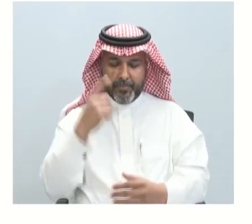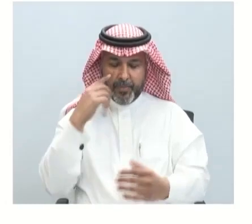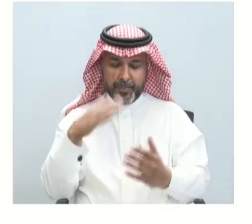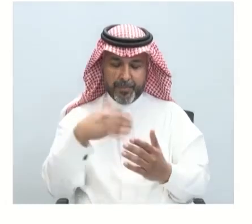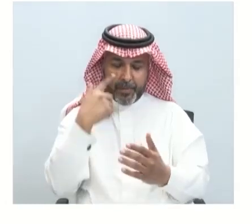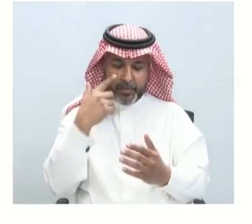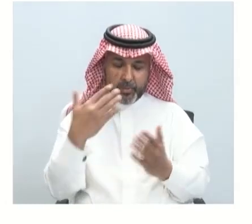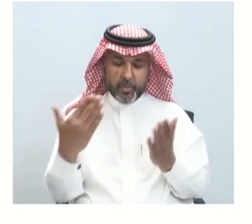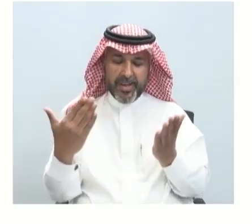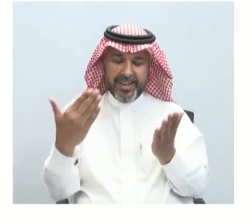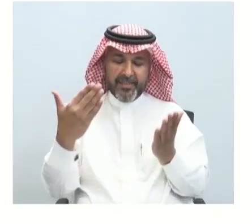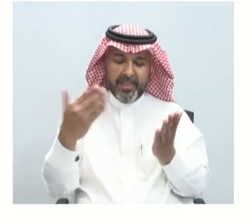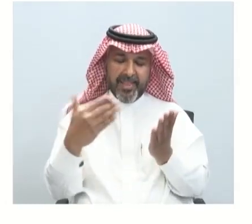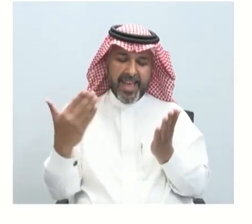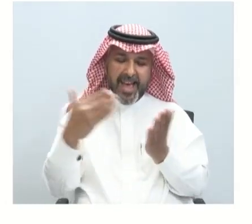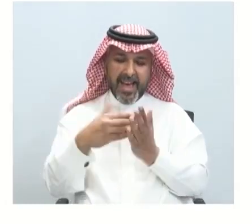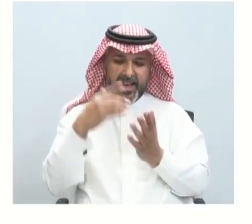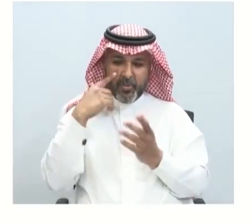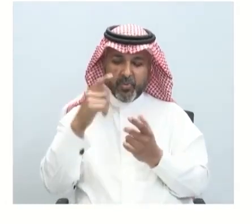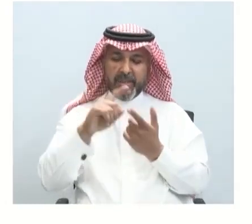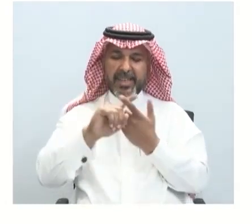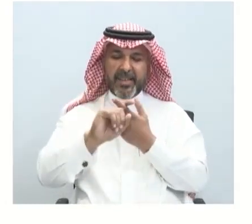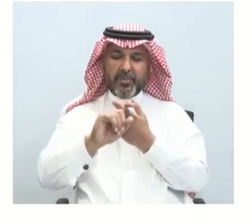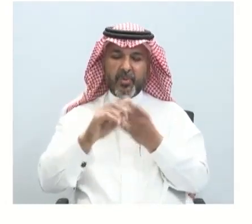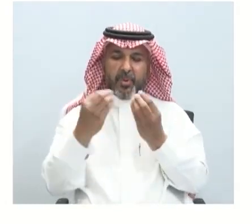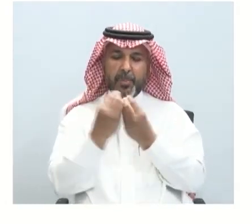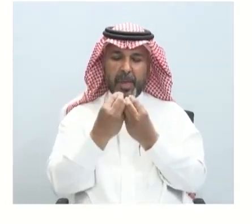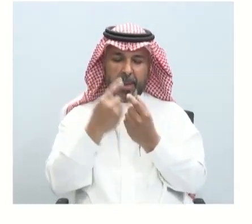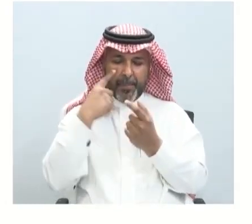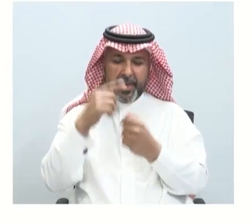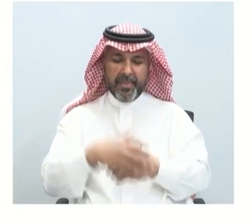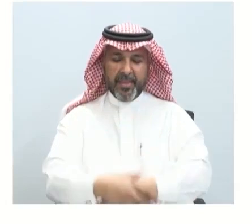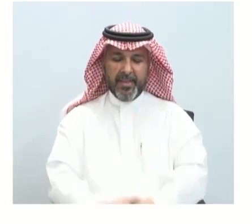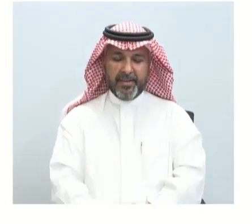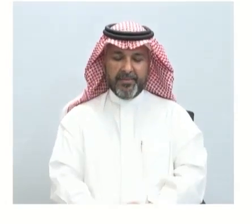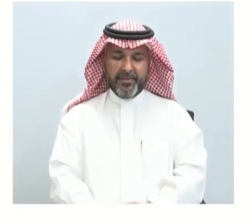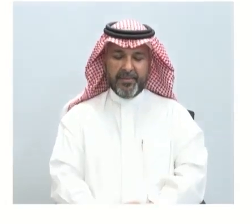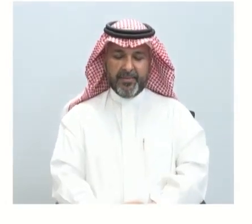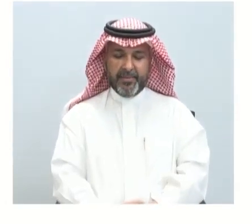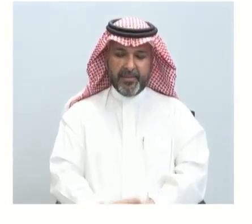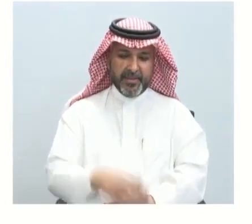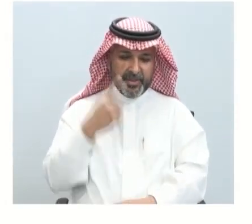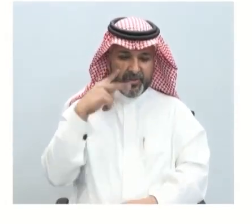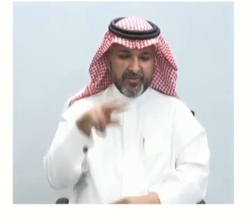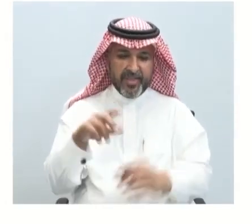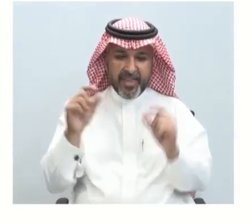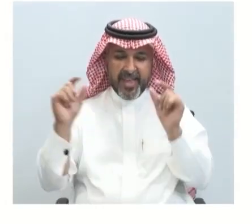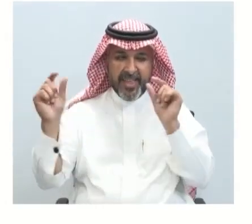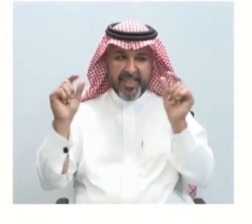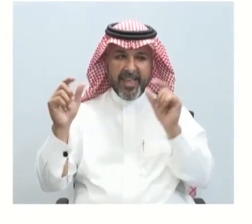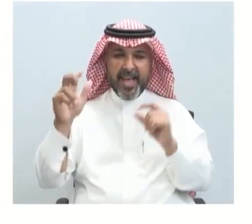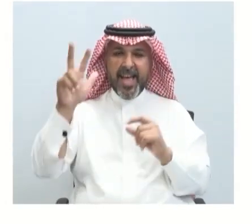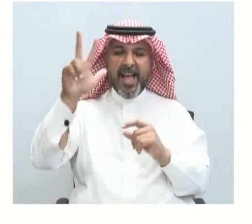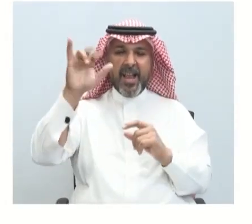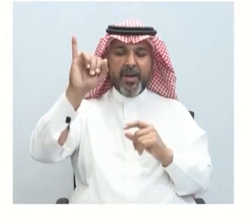المغز ترتبط بالكرومات ايدات الشقيقه عن طريق السنترومير اذا هذه المركزات نلاحظ بدات تظهر